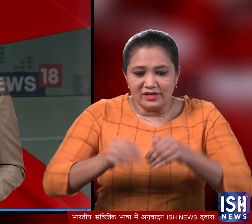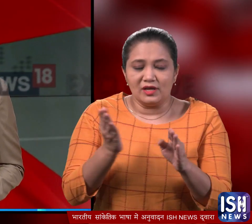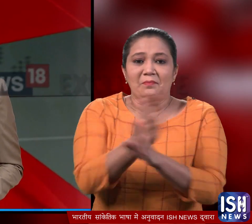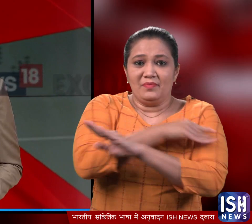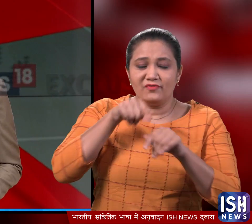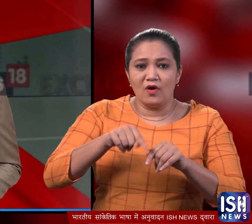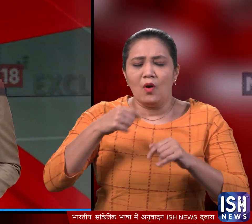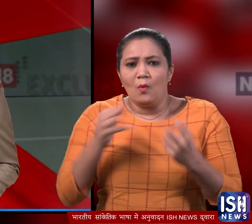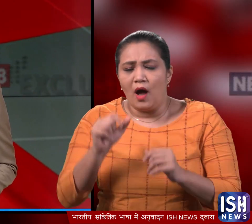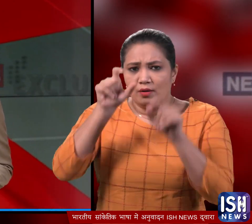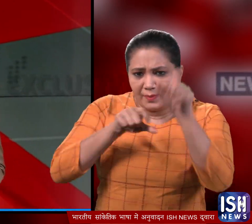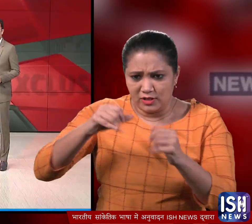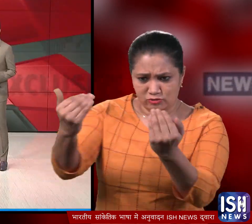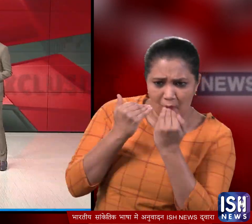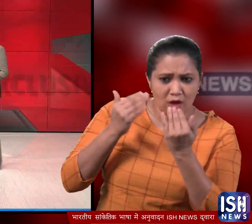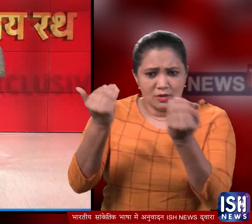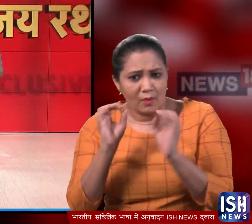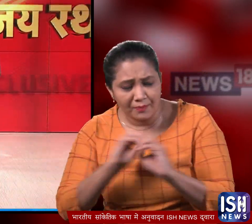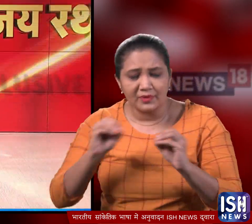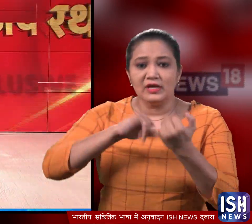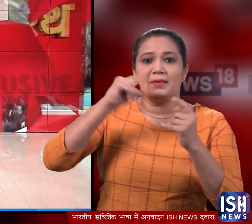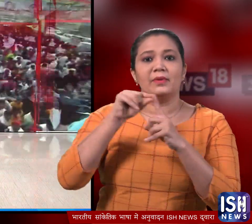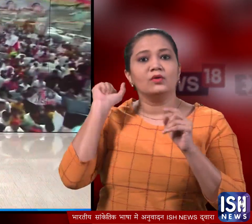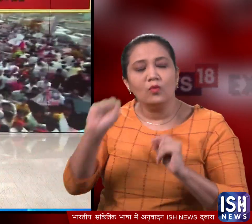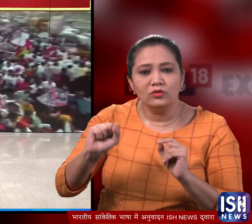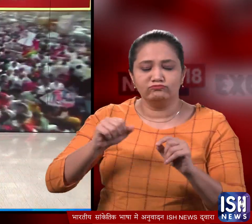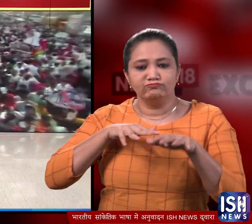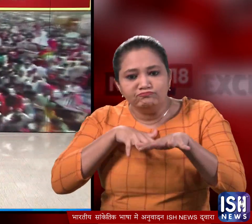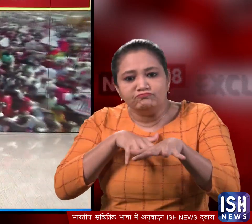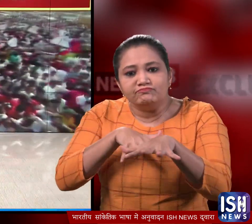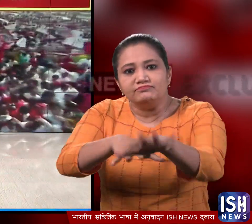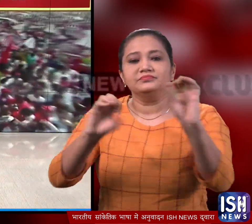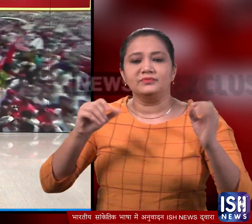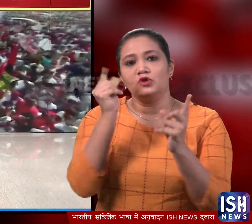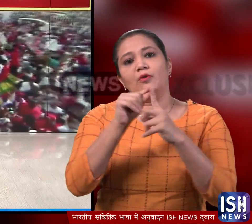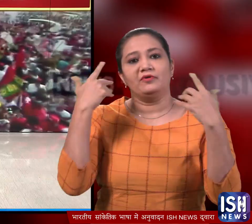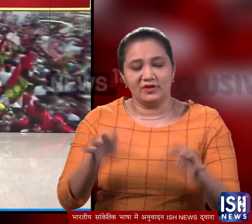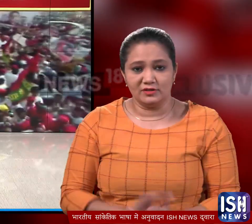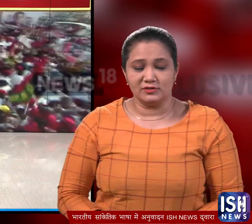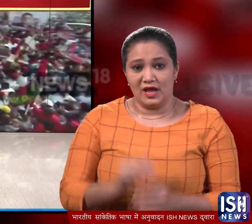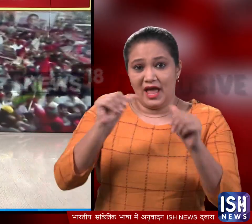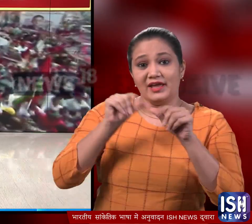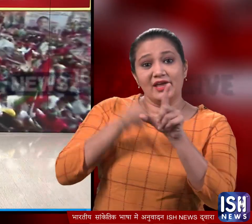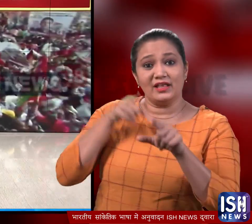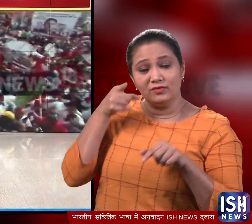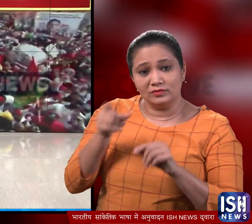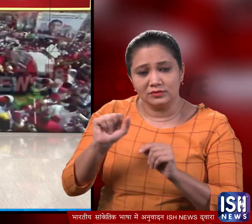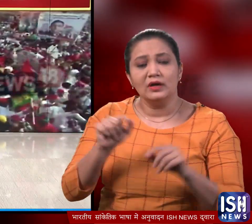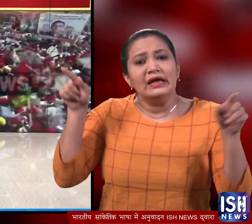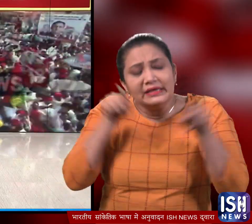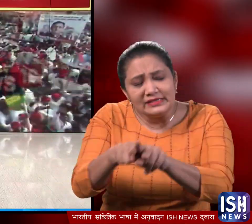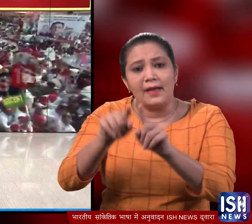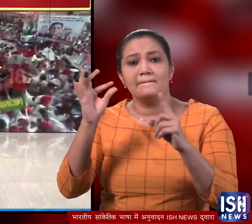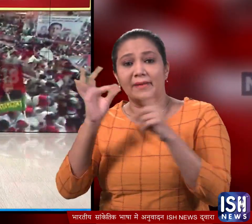जनता का मूड भांपने के लिए समाजवादी पार्टी की विजय रथ यात्रा यूपी में निकली। भतीजे अखिलेश की रथ यात्रा के दिन